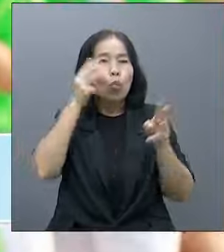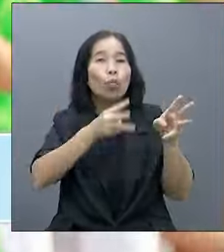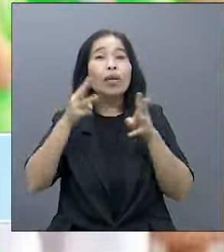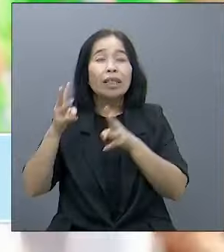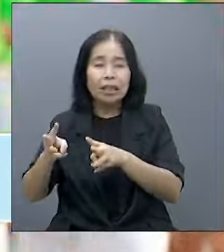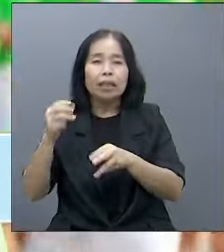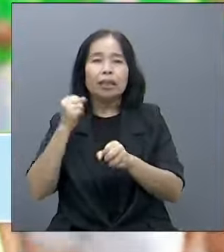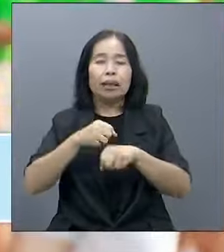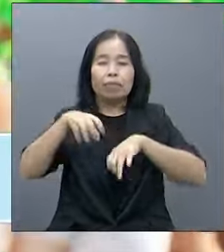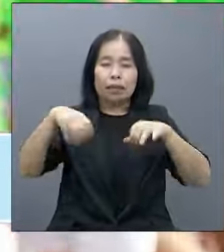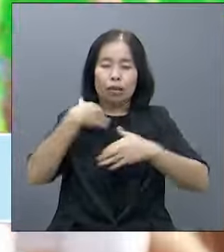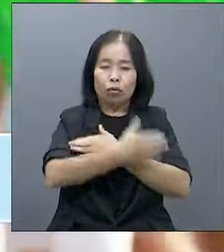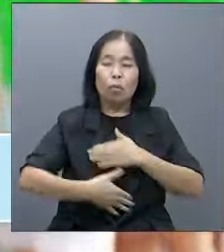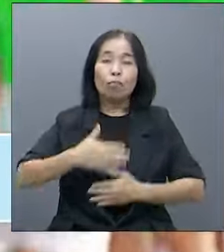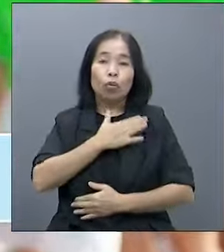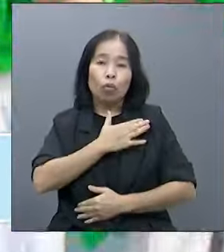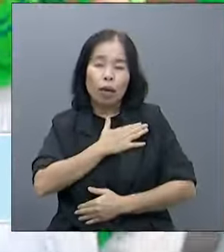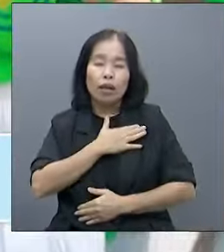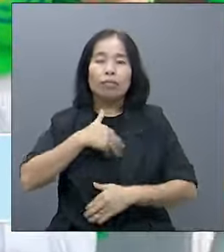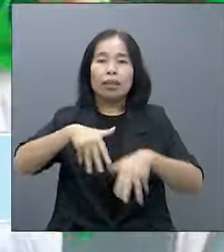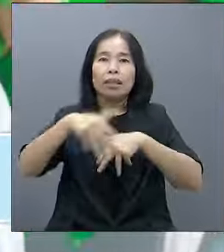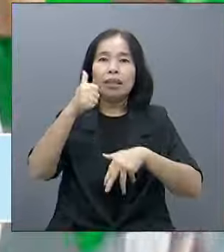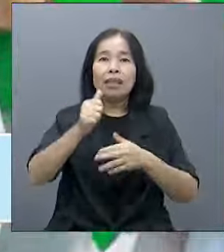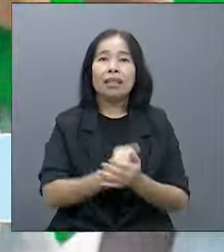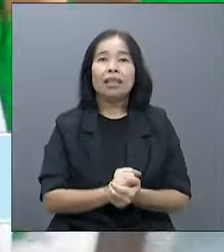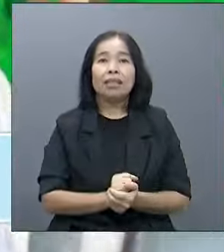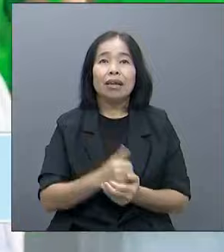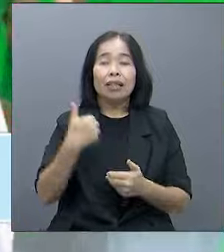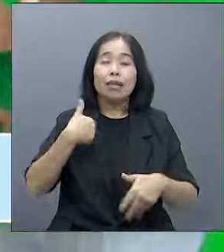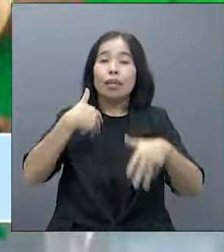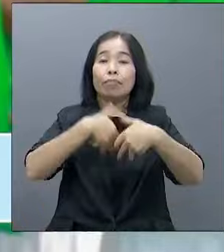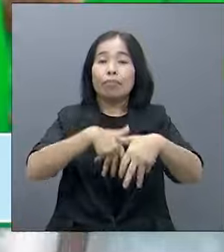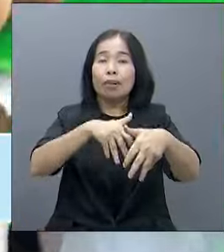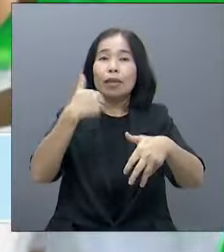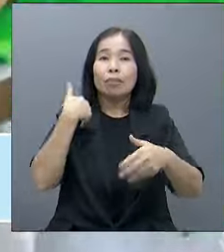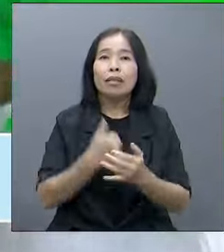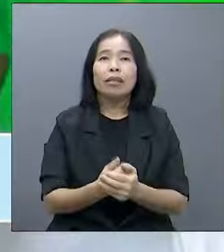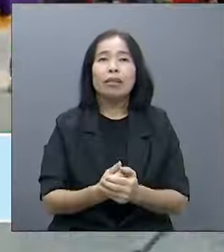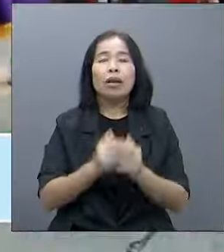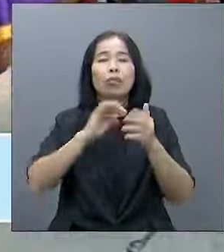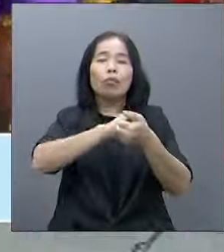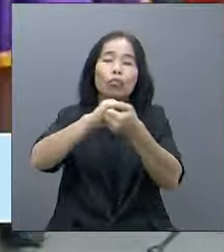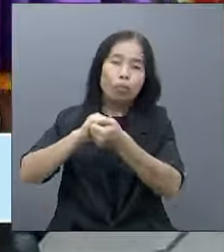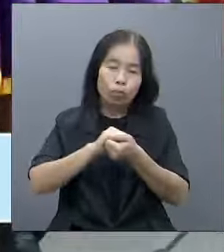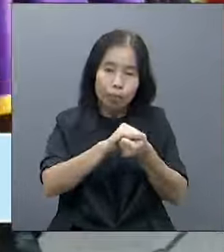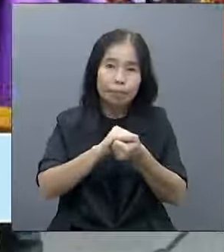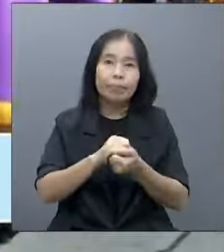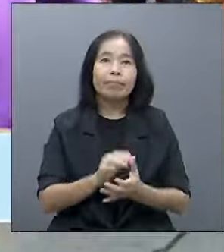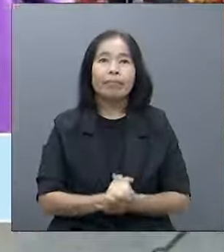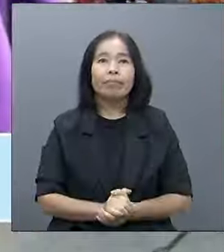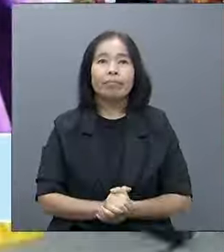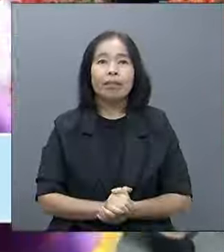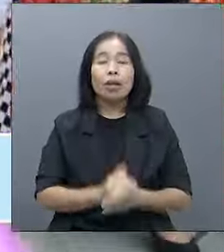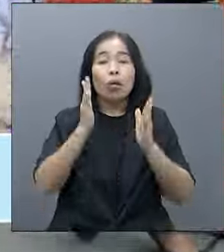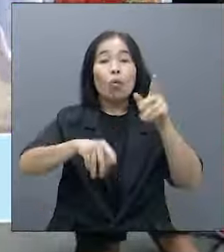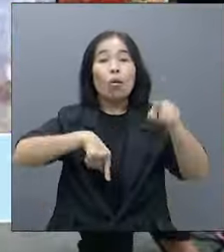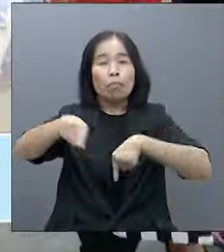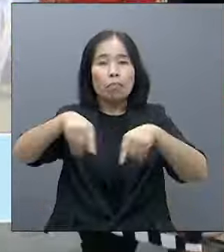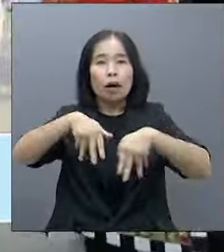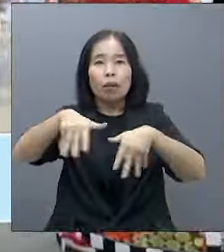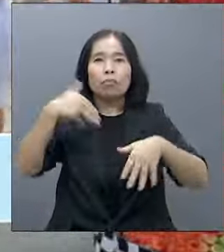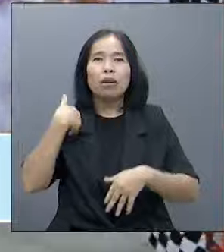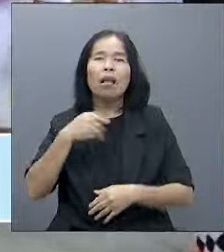การดำเนินชีวิตได้อย่างถูกต้องนี่เห็นไหมเขามีสีสันตั้งแต่พาเรดก็คือน้องทุกคนมีส่วนร่วม ใช่ค่ะ อย่างบางคนเชียร์ใหม่เก่งบ